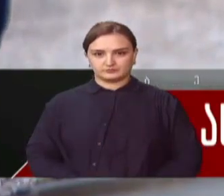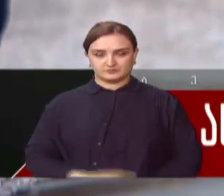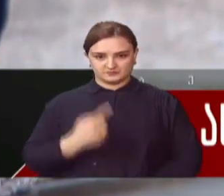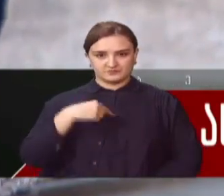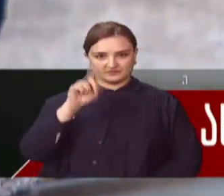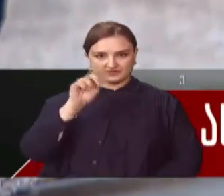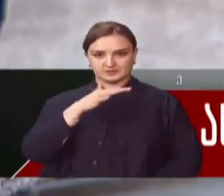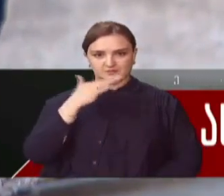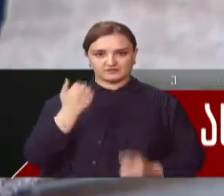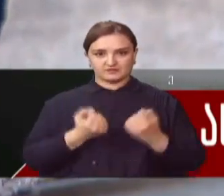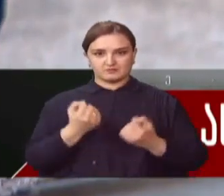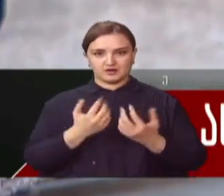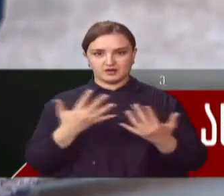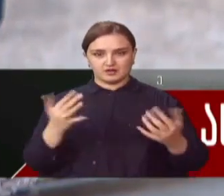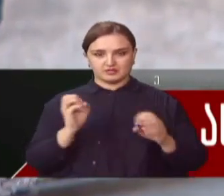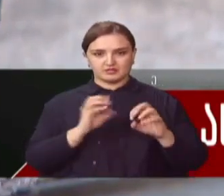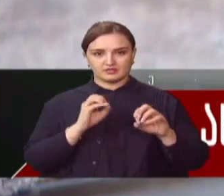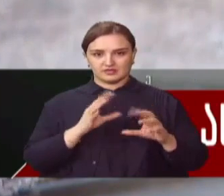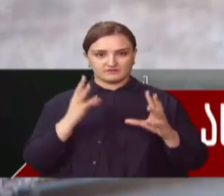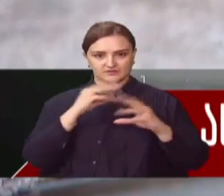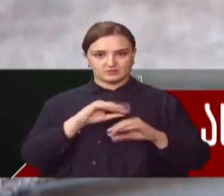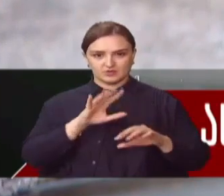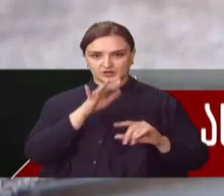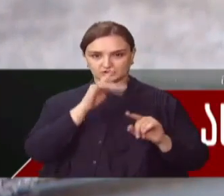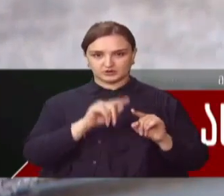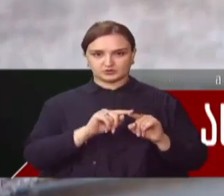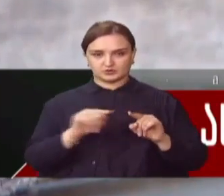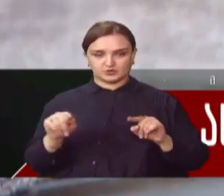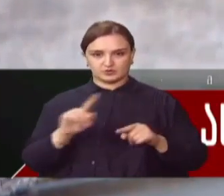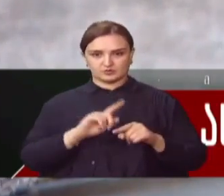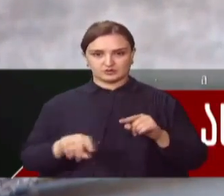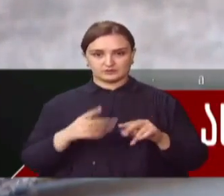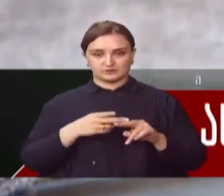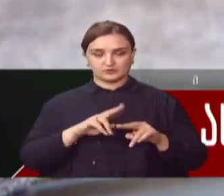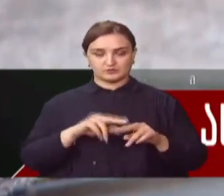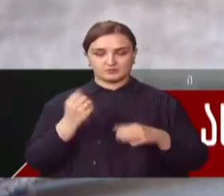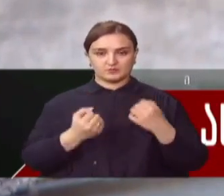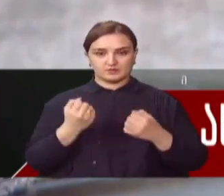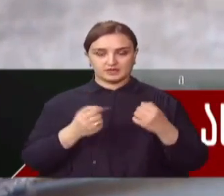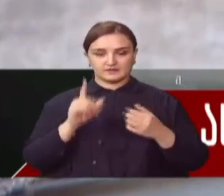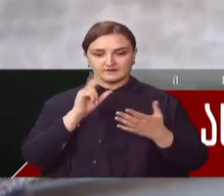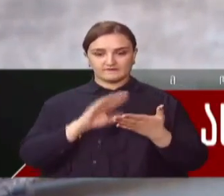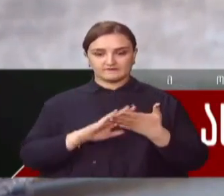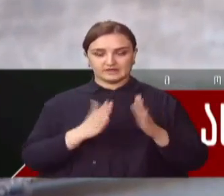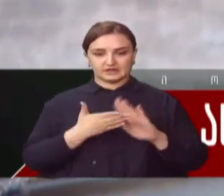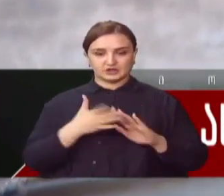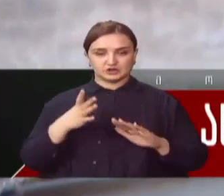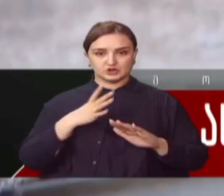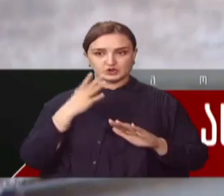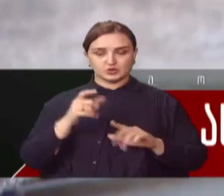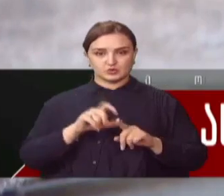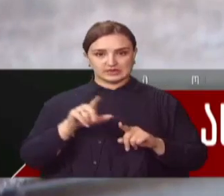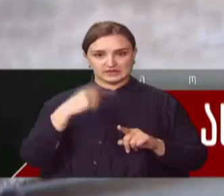romelmats romlebis shetvirtvats ver moxerkha და დროულად შესაბამისად ის მანქანები რა ვადაშიც იყო